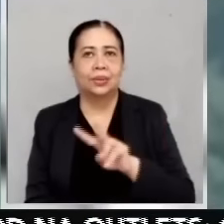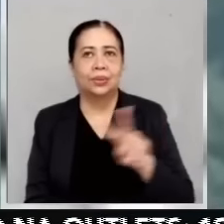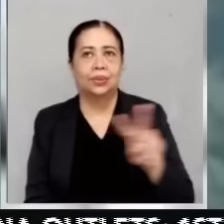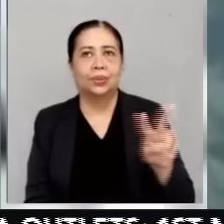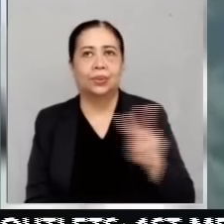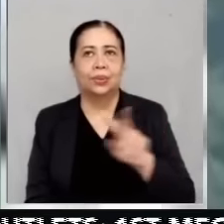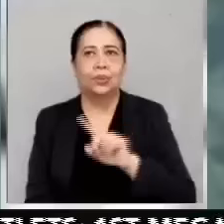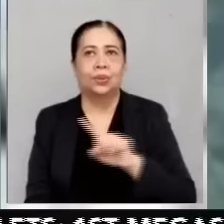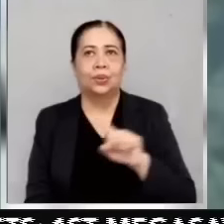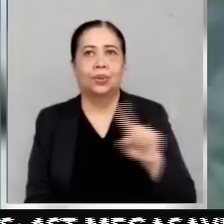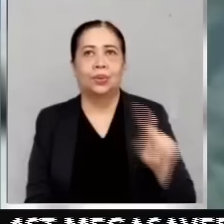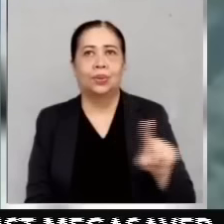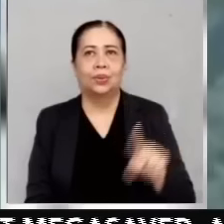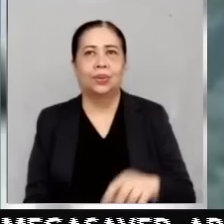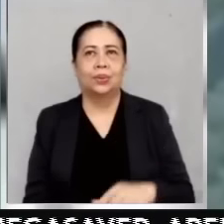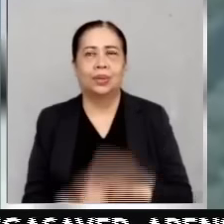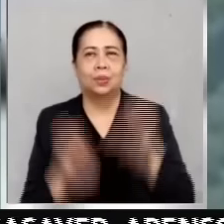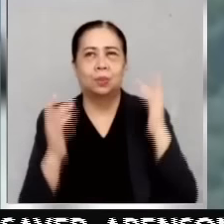3, 2, 1...